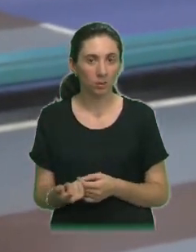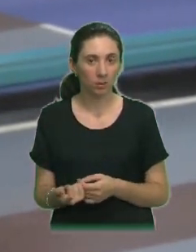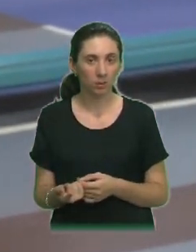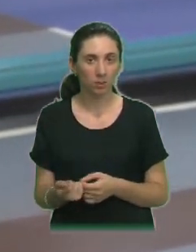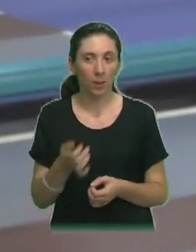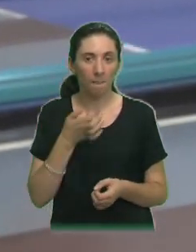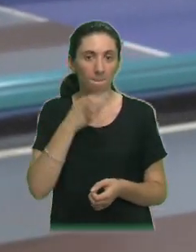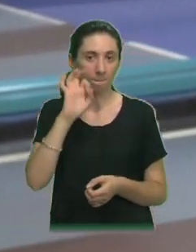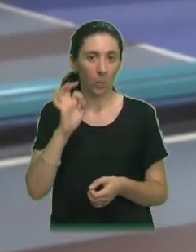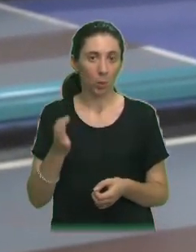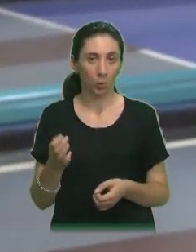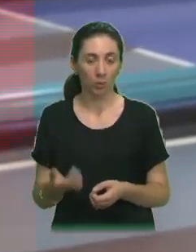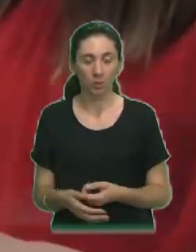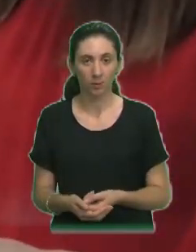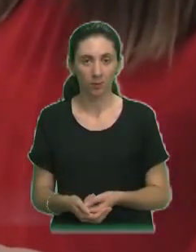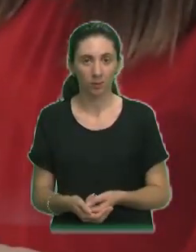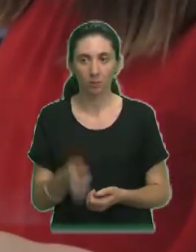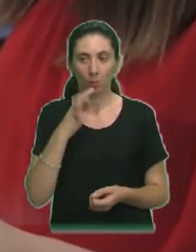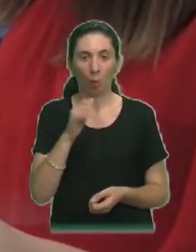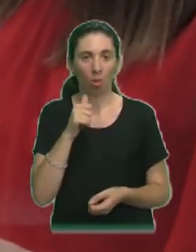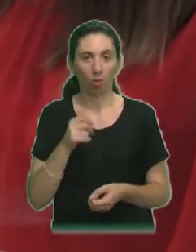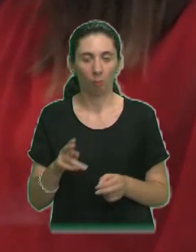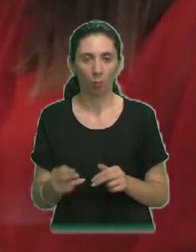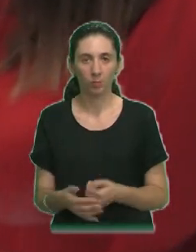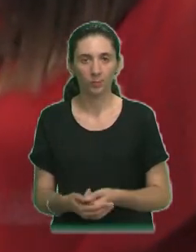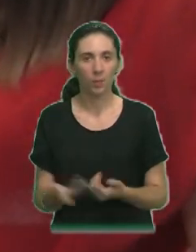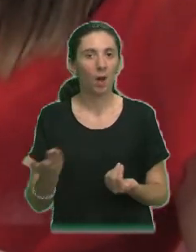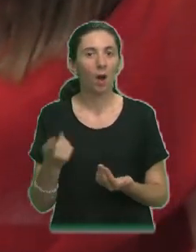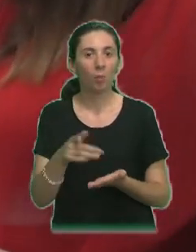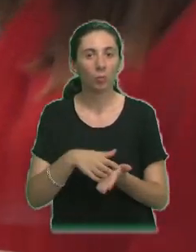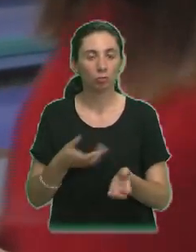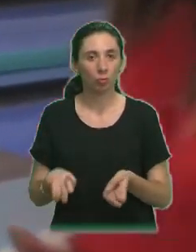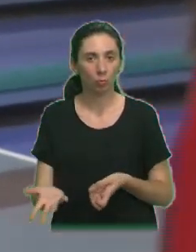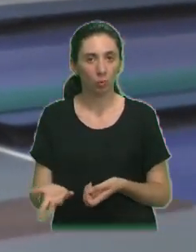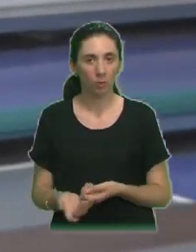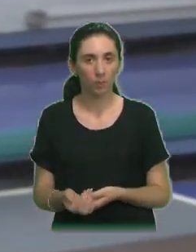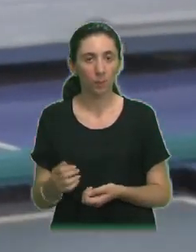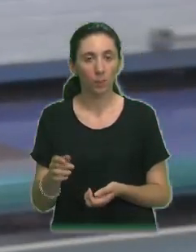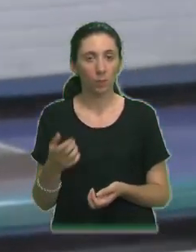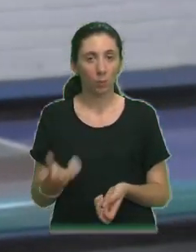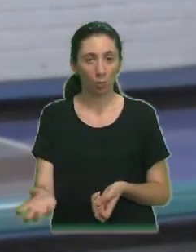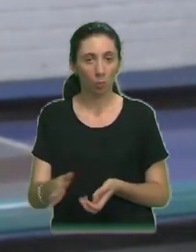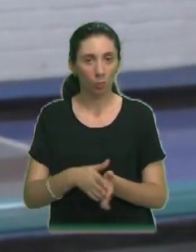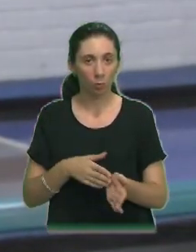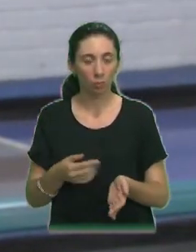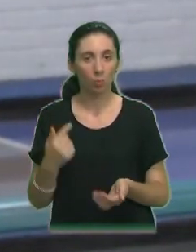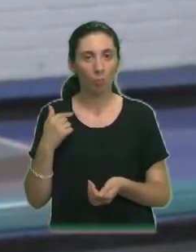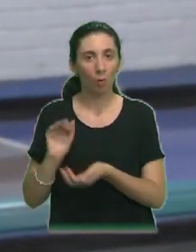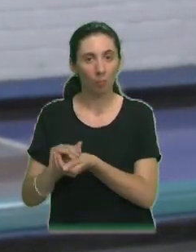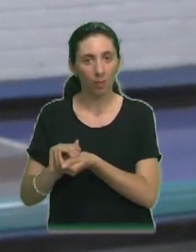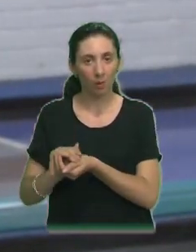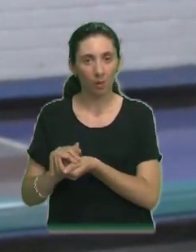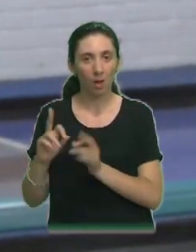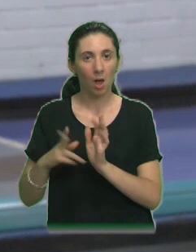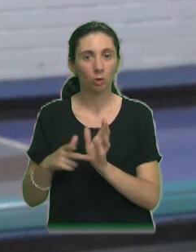I pojedina mogu biti. Kako ste počeli kuglati? Kuglat sam počela tako da me moja prijateljica